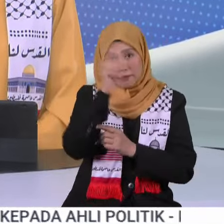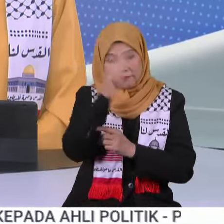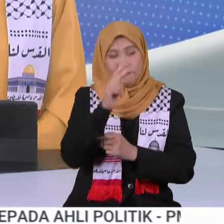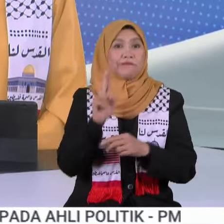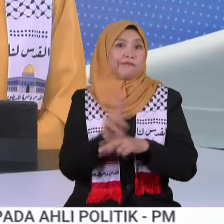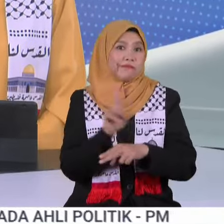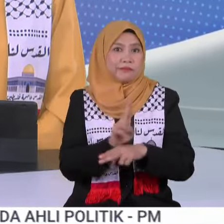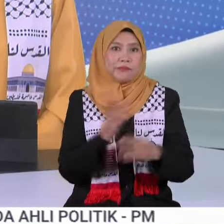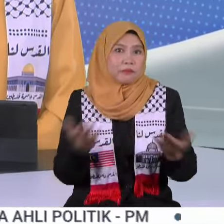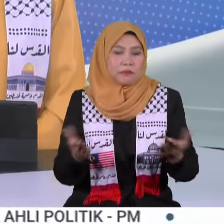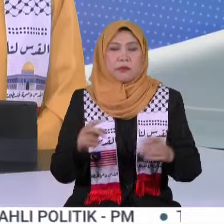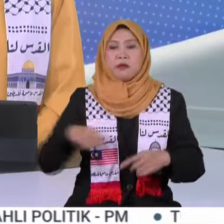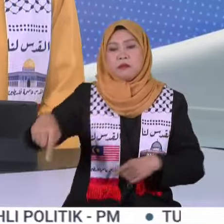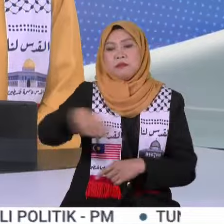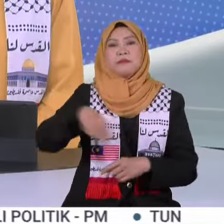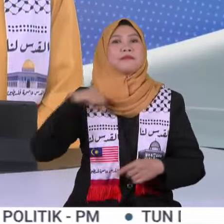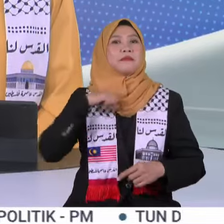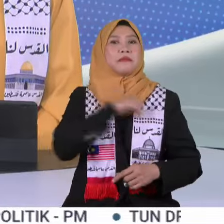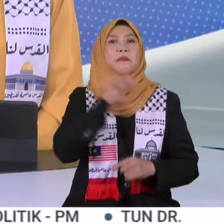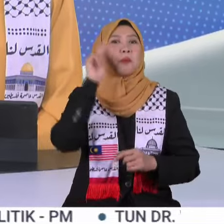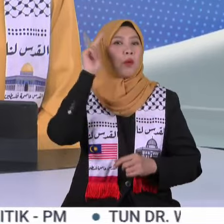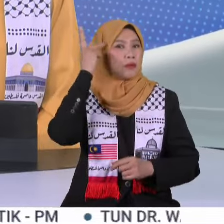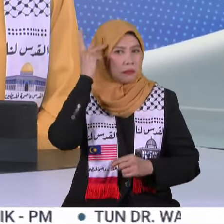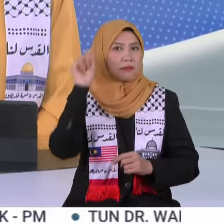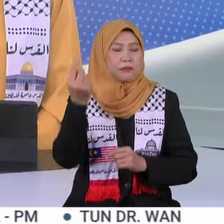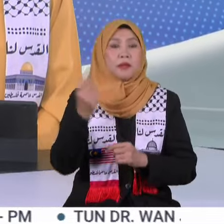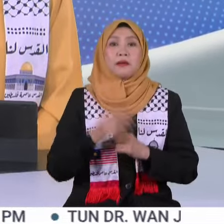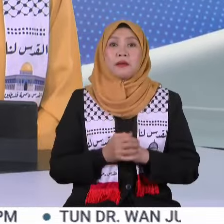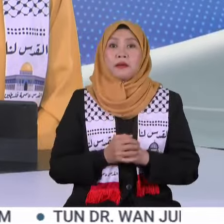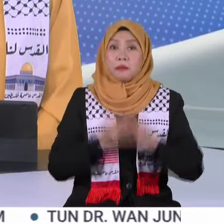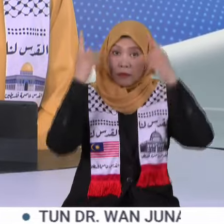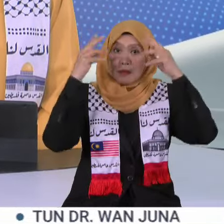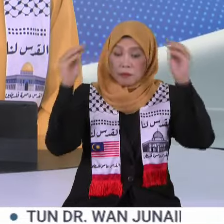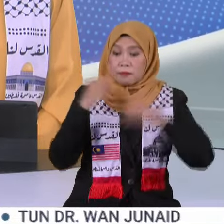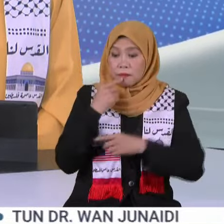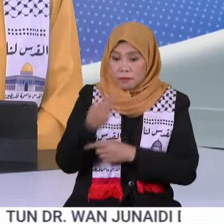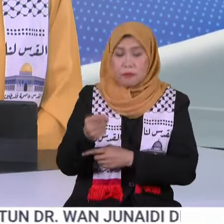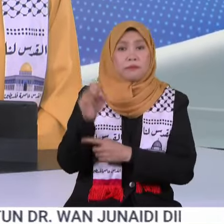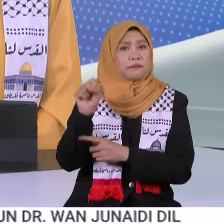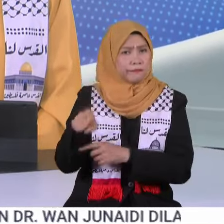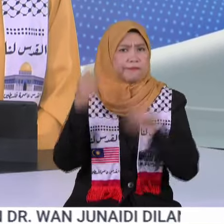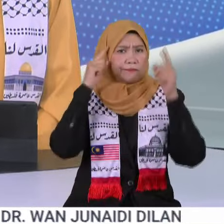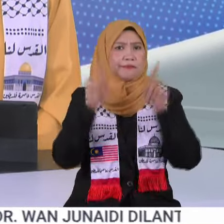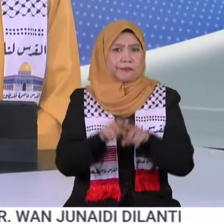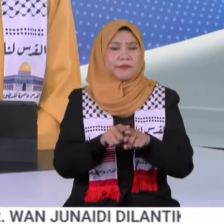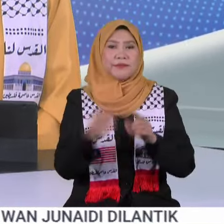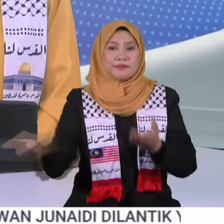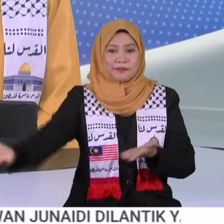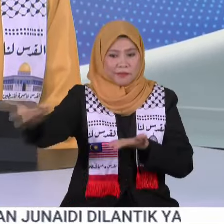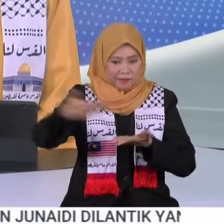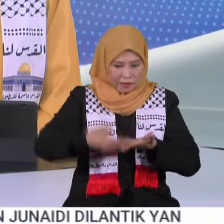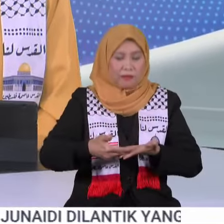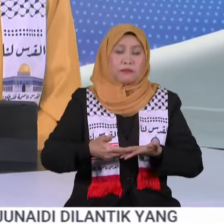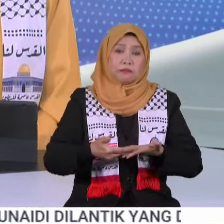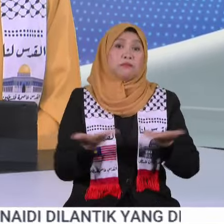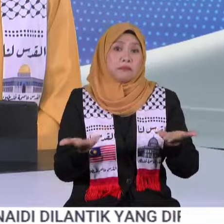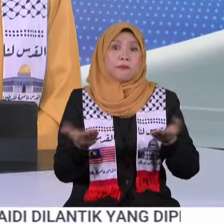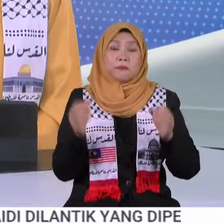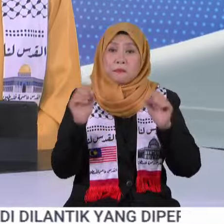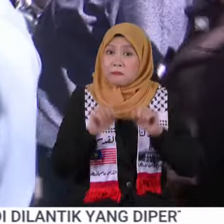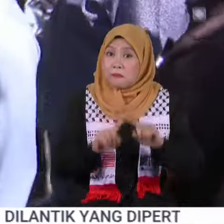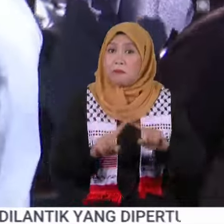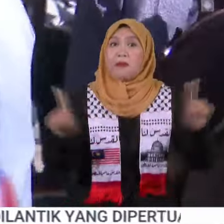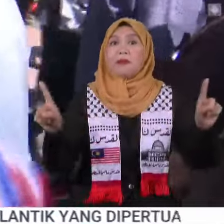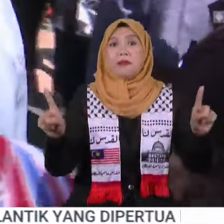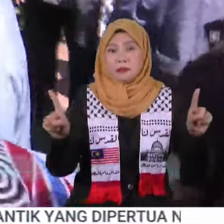turut terpakai kepada ahli-ahli politik. Perdana Menteri berkata secara prinsipnya beliau bersetuju dengan cadangan berkenaan.